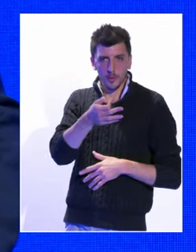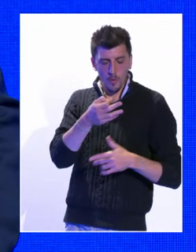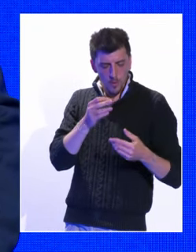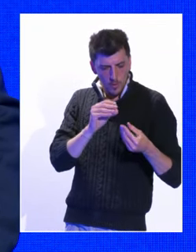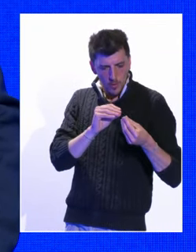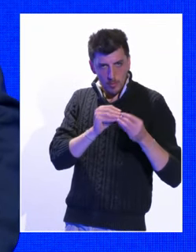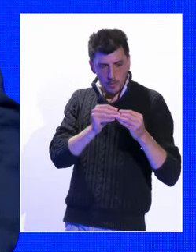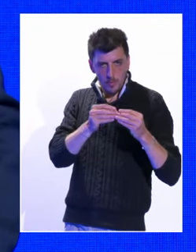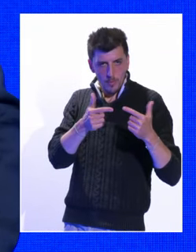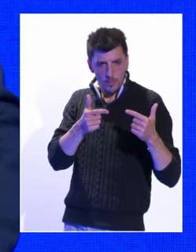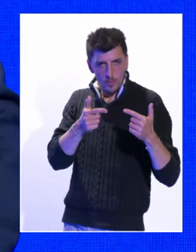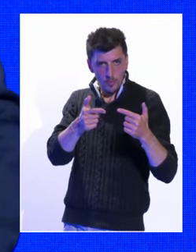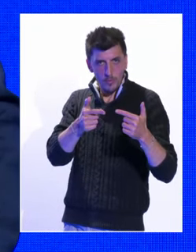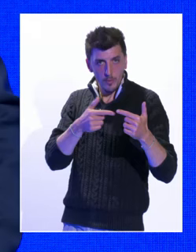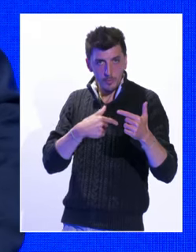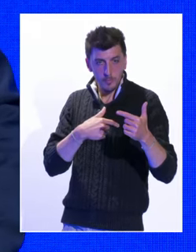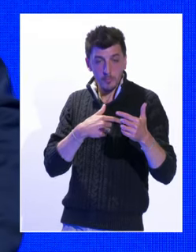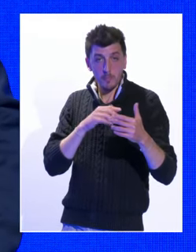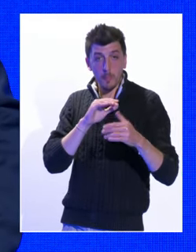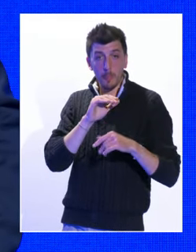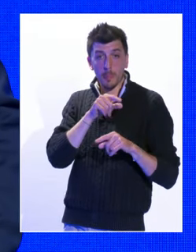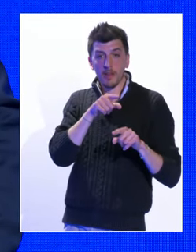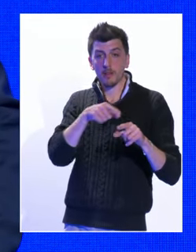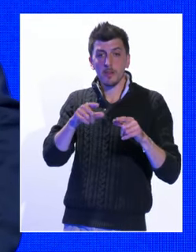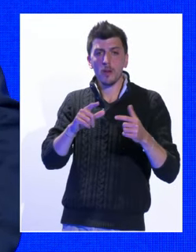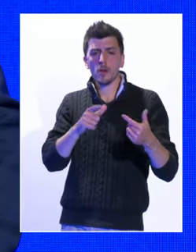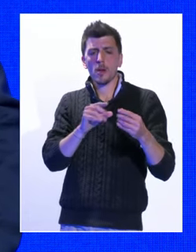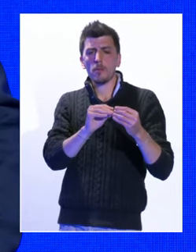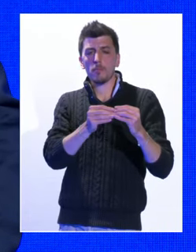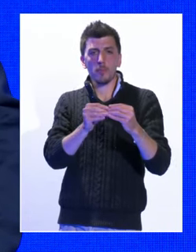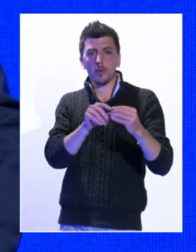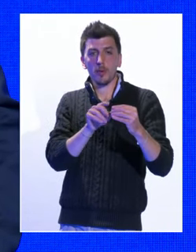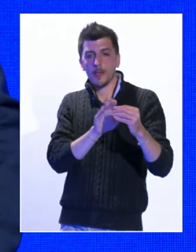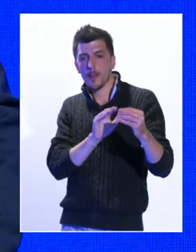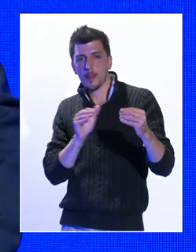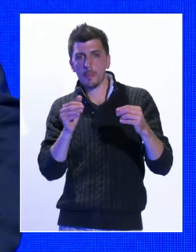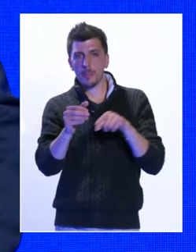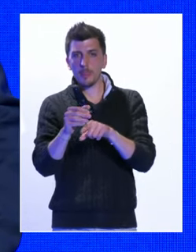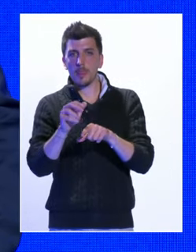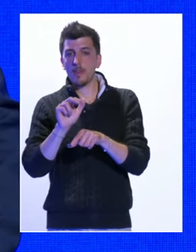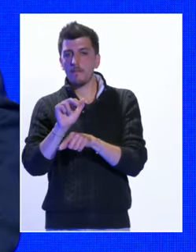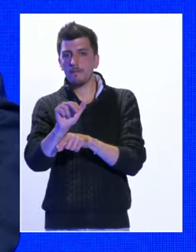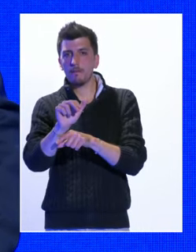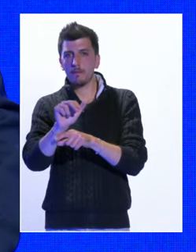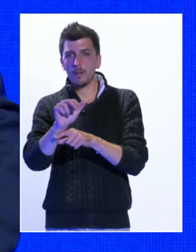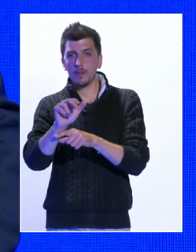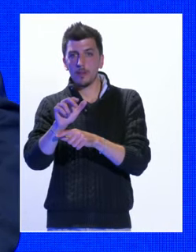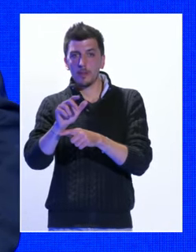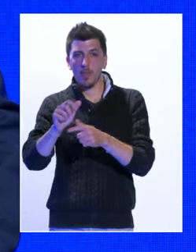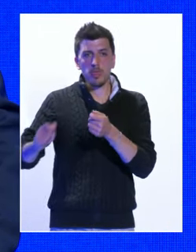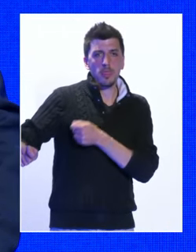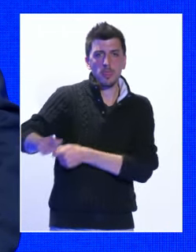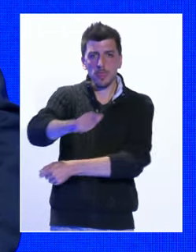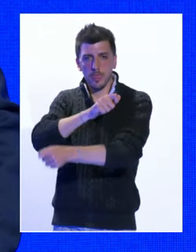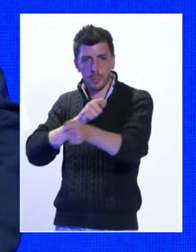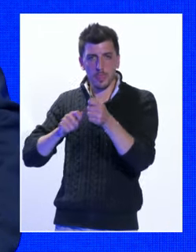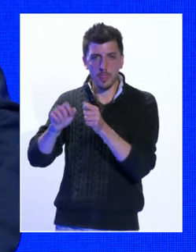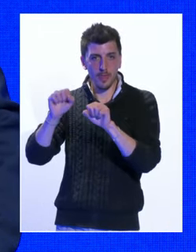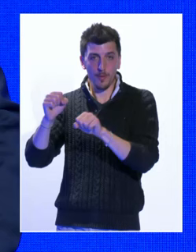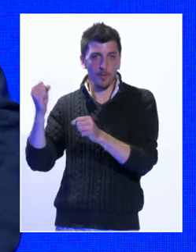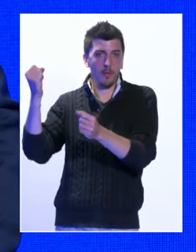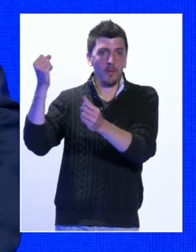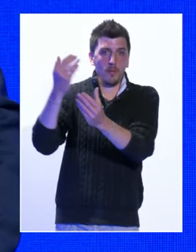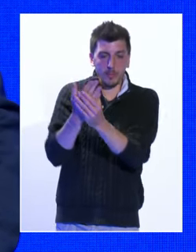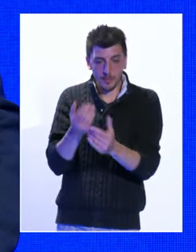avec l'idée que derrière le désordre, c'est une révolution qui pourrait intervenir. La